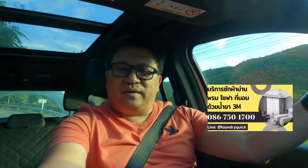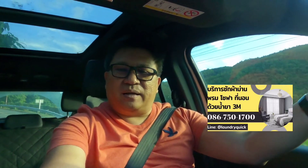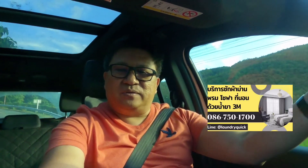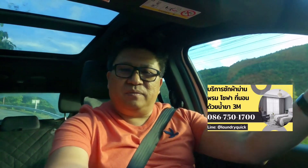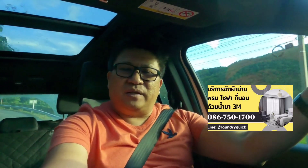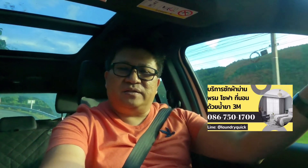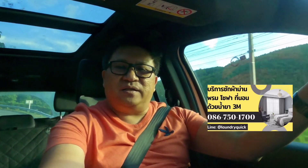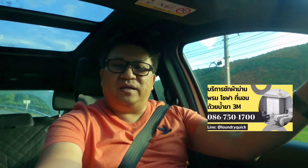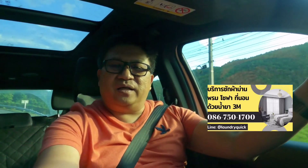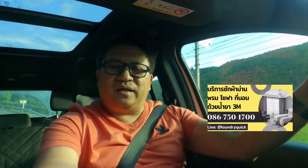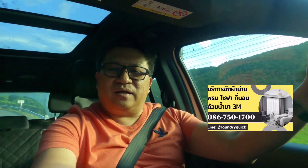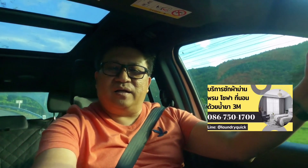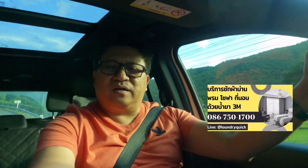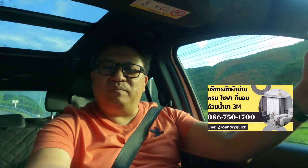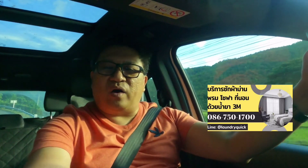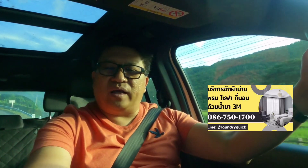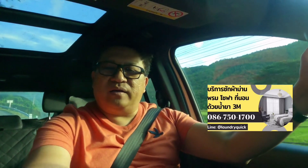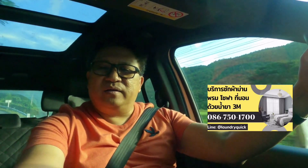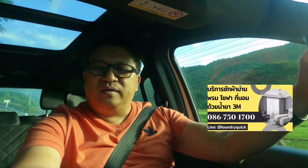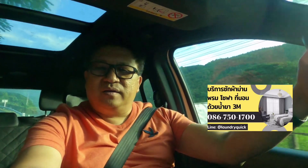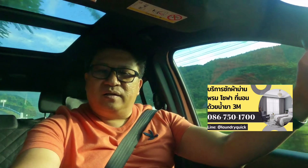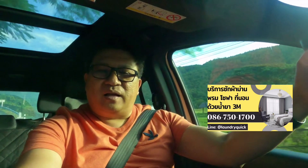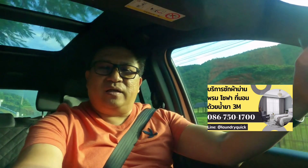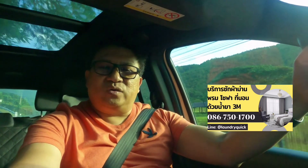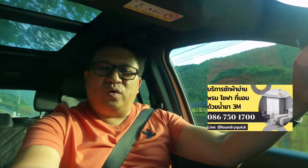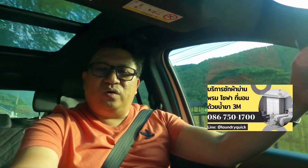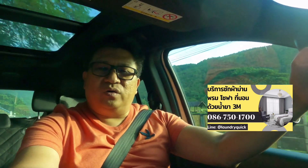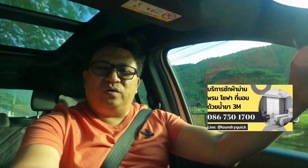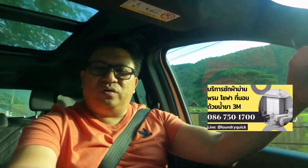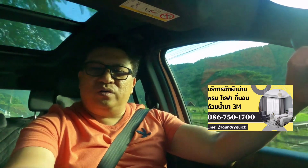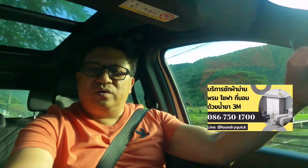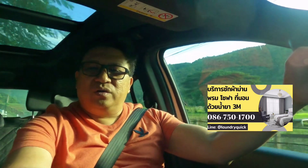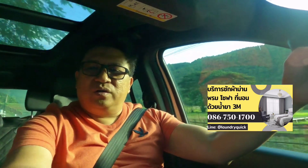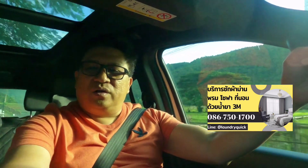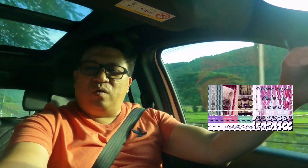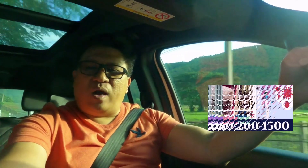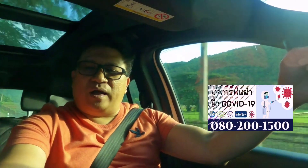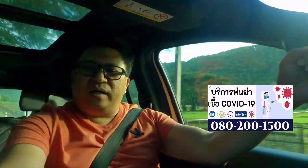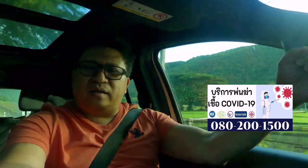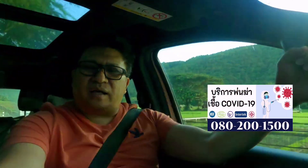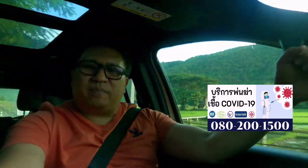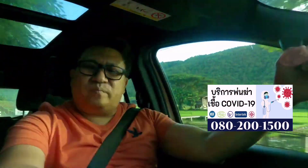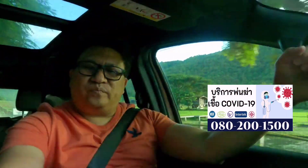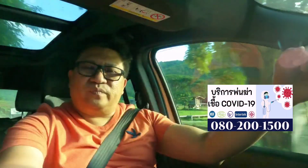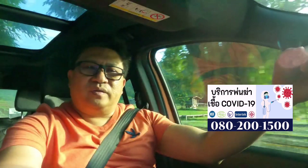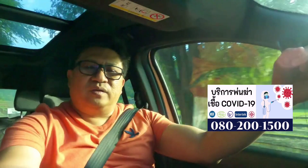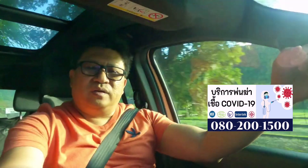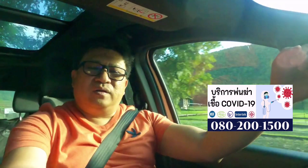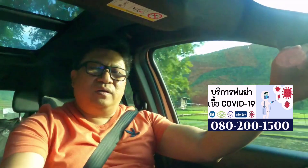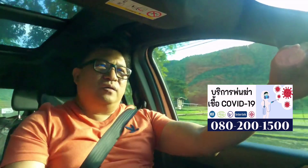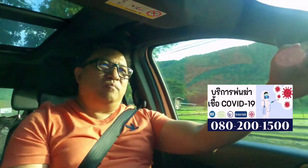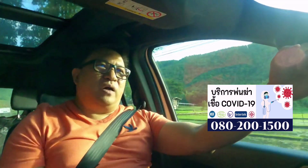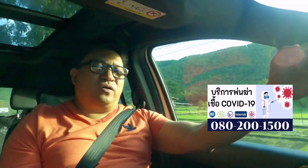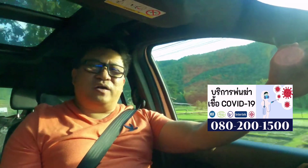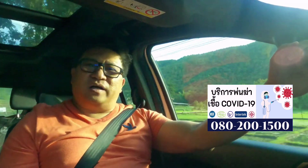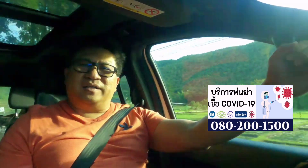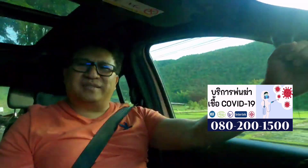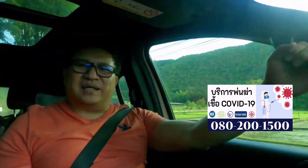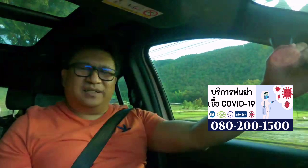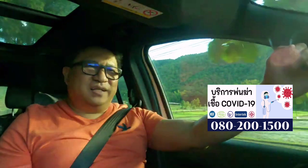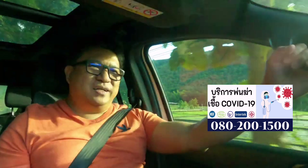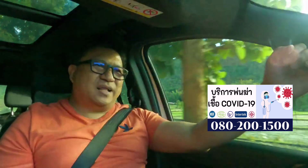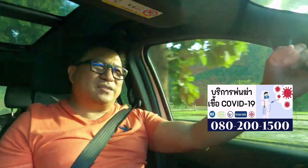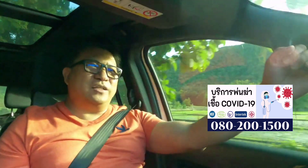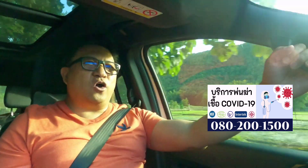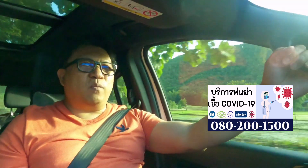คามผิดนะครั เป็สงที่เกิดข้บ่อยในชวงยซ้ายหักสองหวางมันก็เด